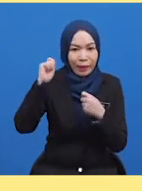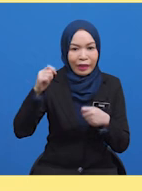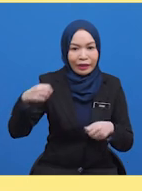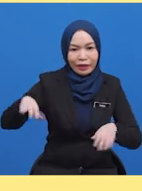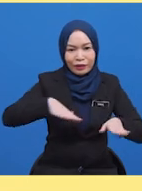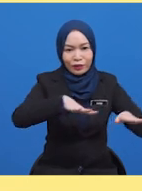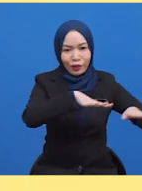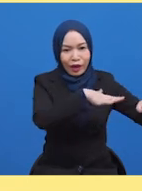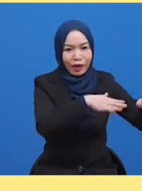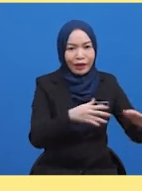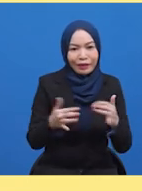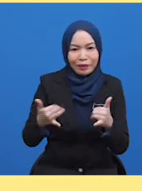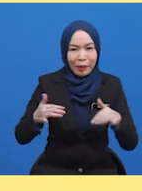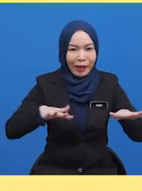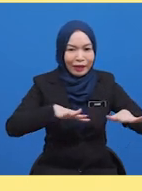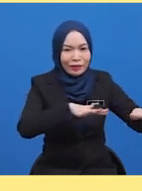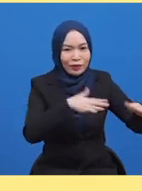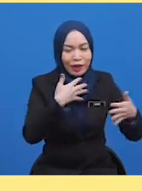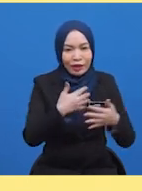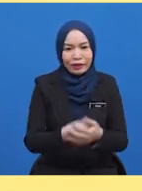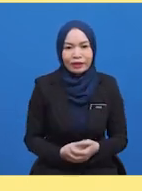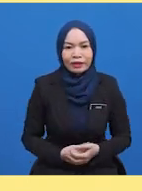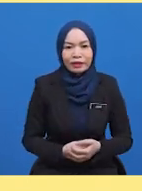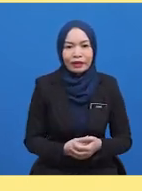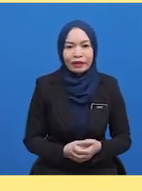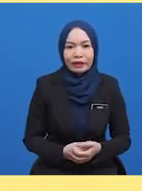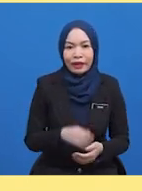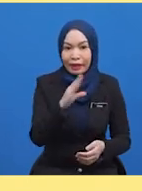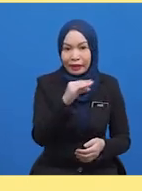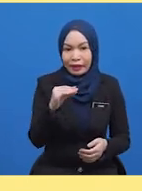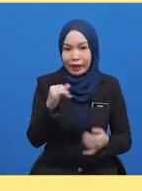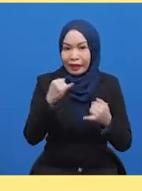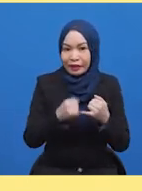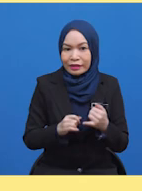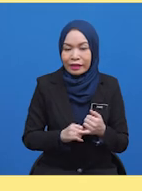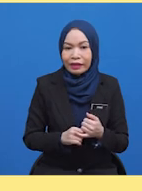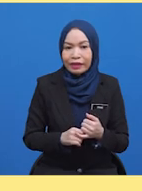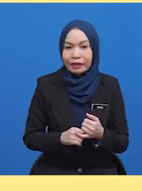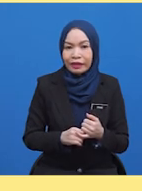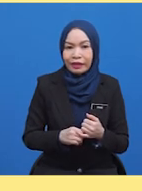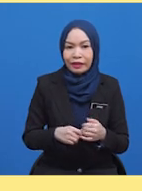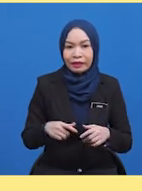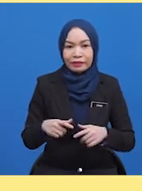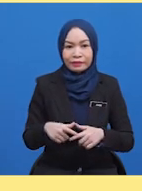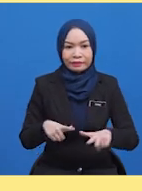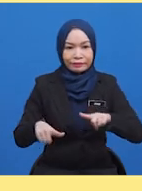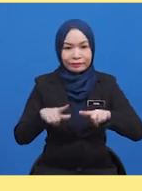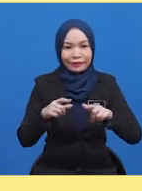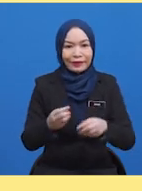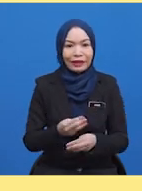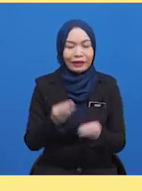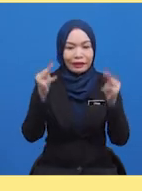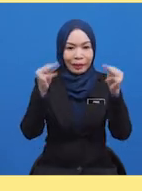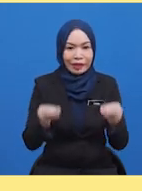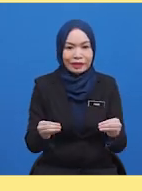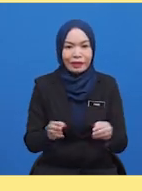murid-murid pelajari dalam cerpen ini ialah Lata masyarakat pertama masyarakat yang penyayang